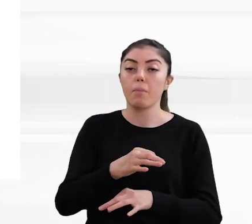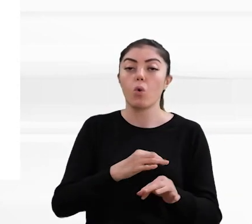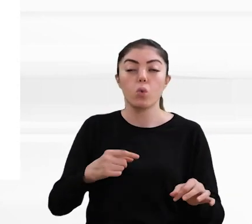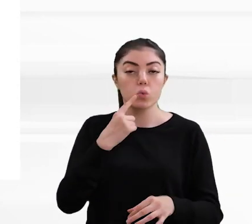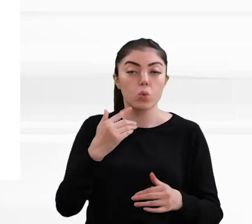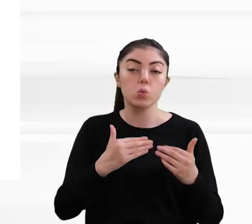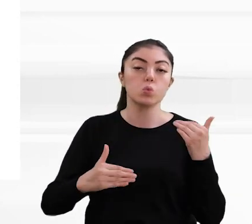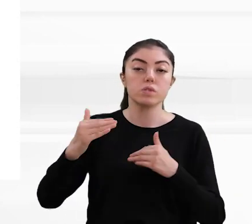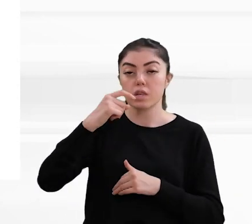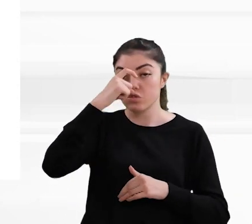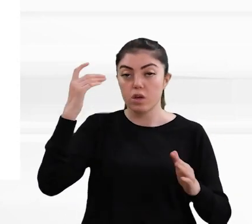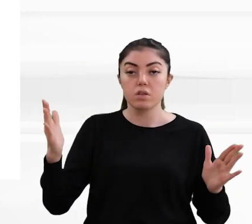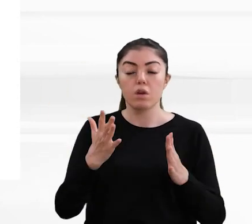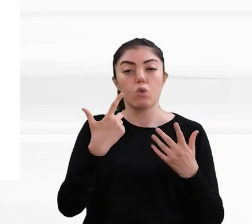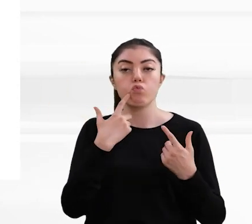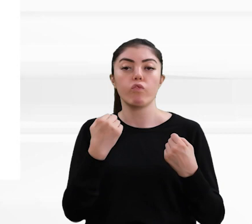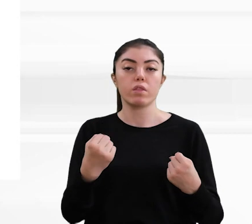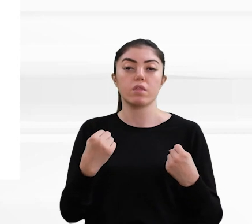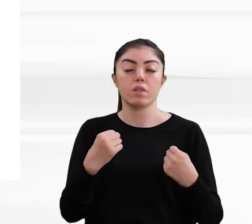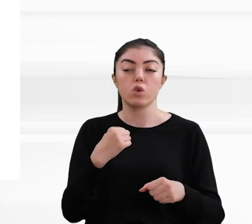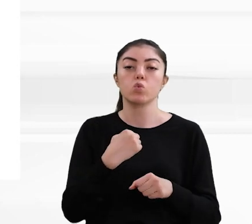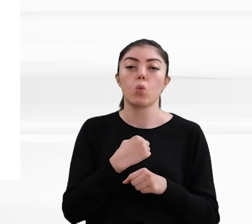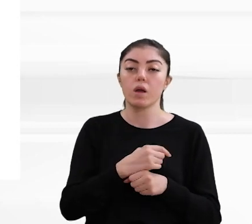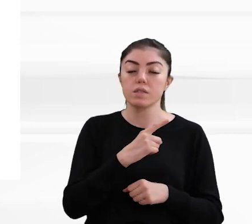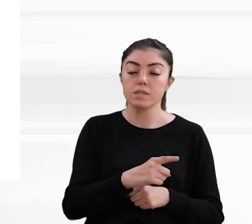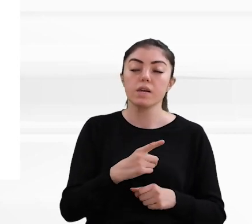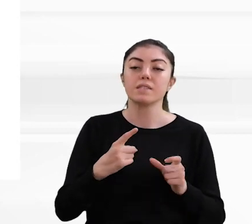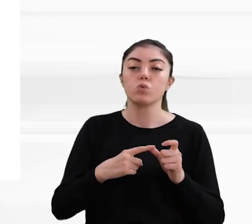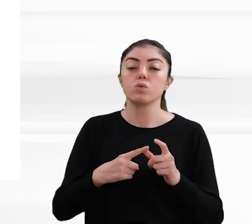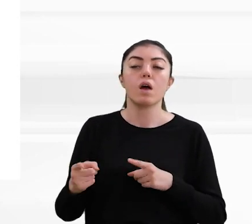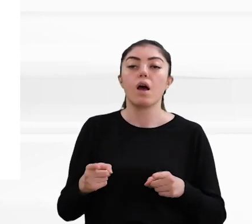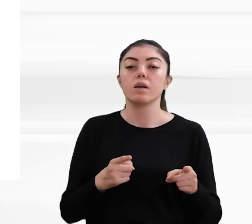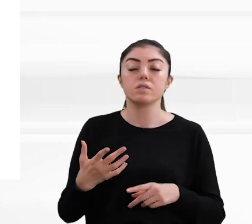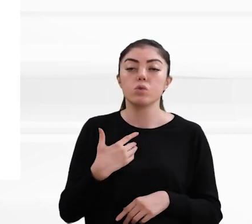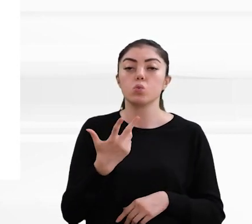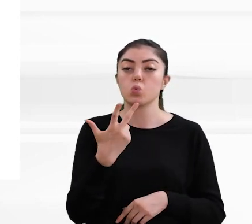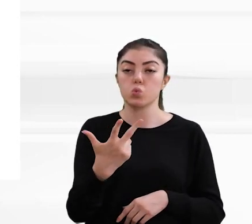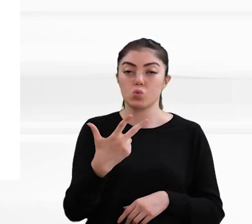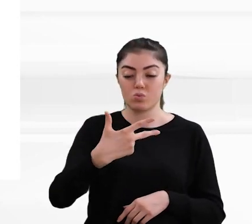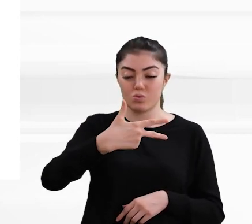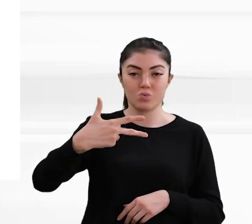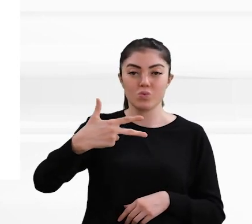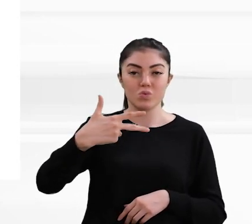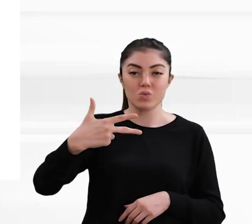molekülüne göre yüksek sıcaklığa karşı daha dayanıklıdır şimdi Kur'an ile sitozin arasında üçlü hidrojen bağlarının